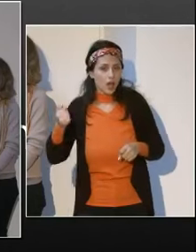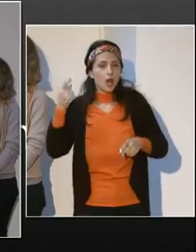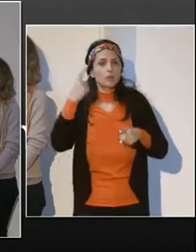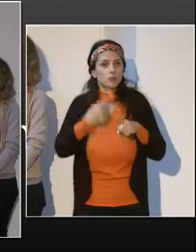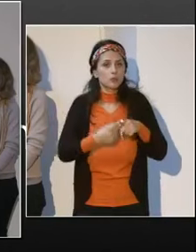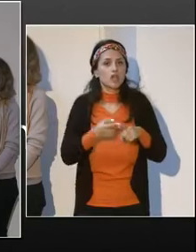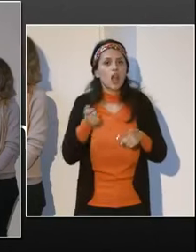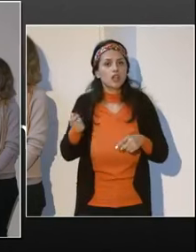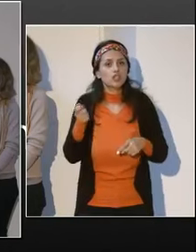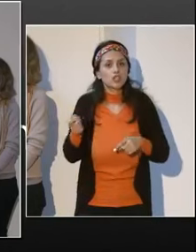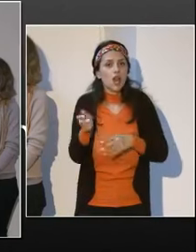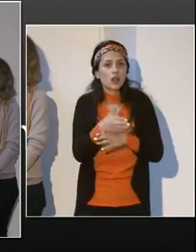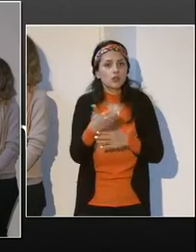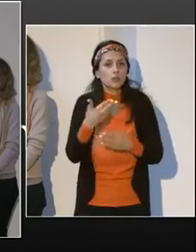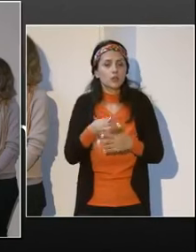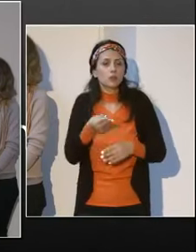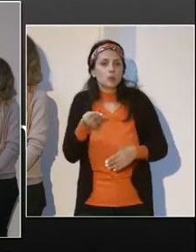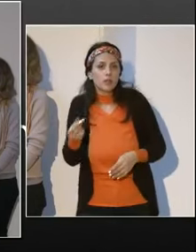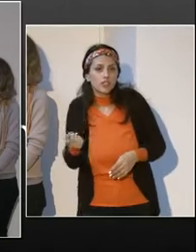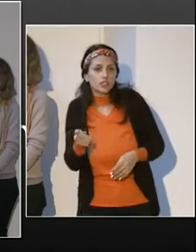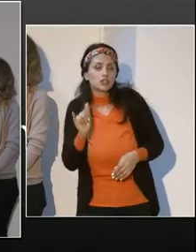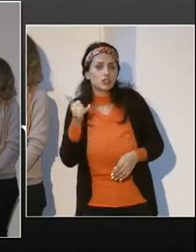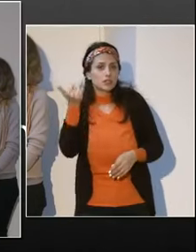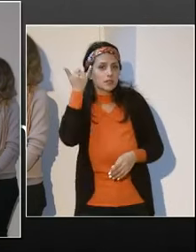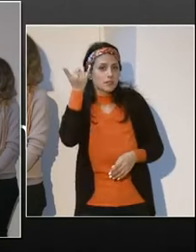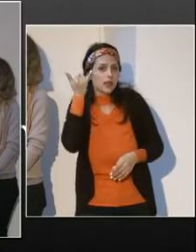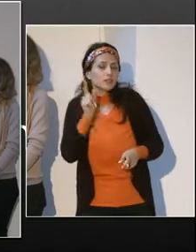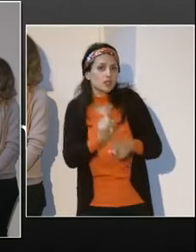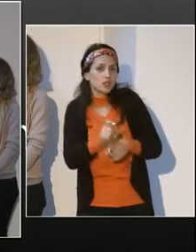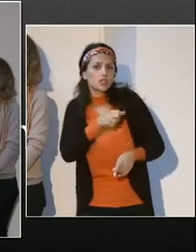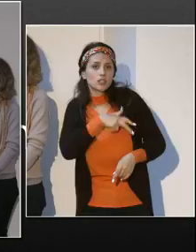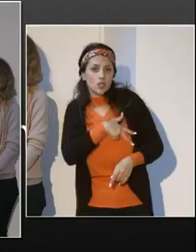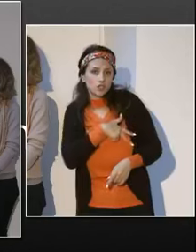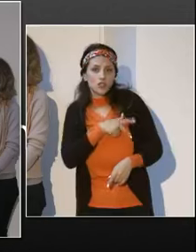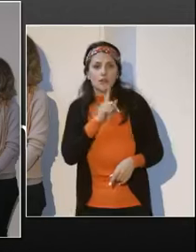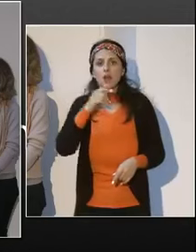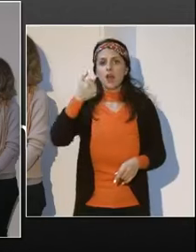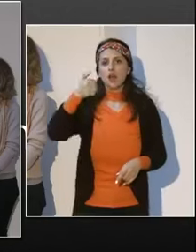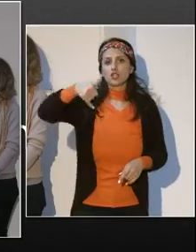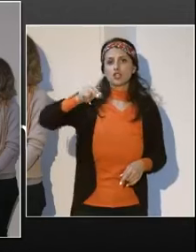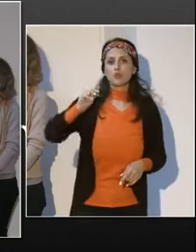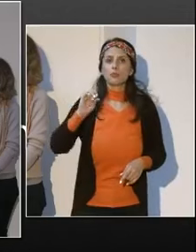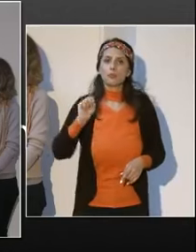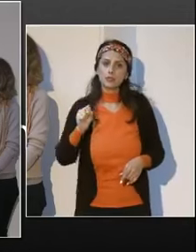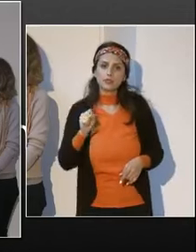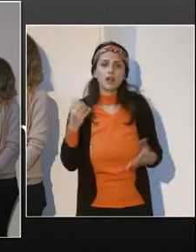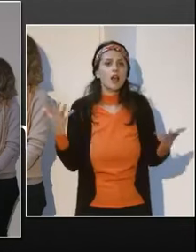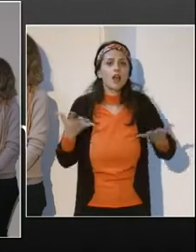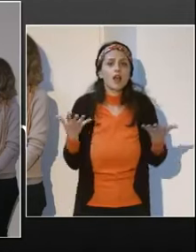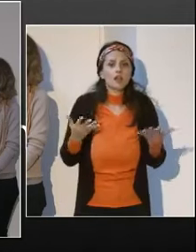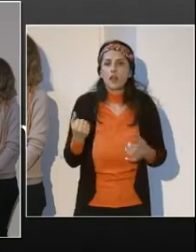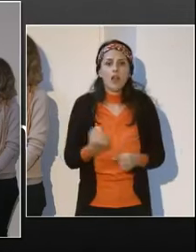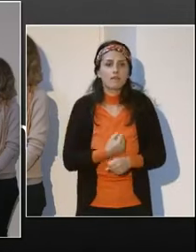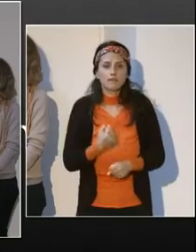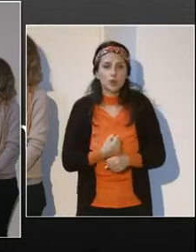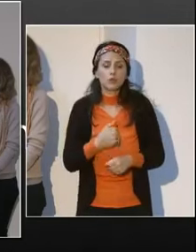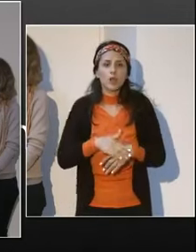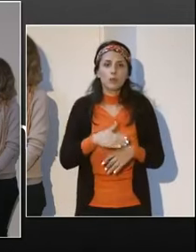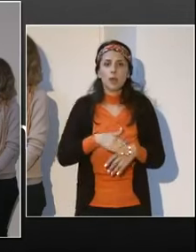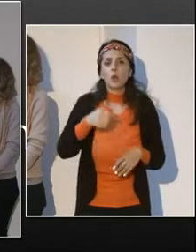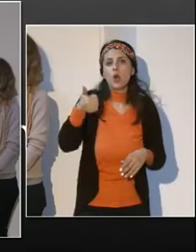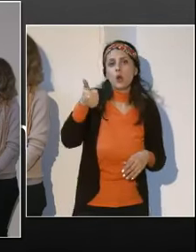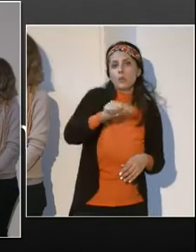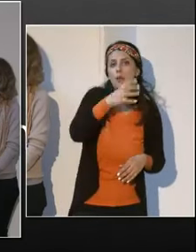pentru plati si inspectie sociala care a realizat inspectii pe linie de accesibilizare la nivelul la